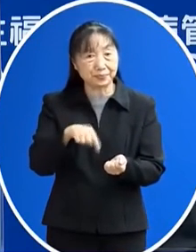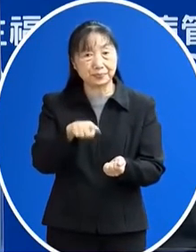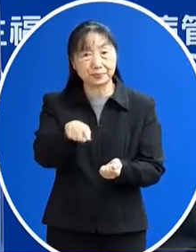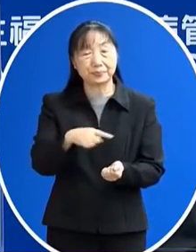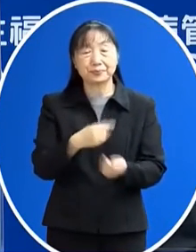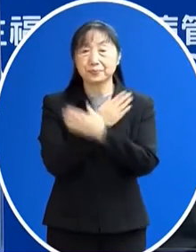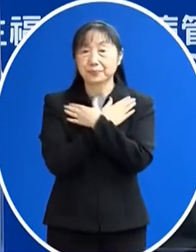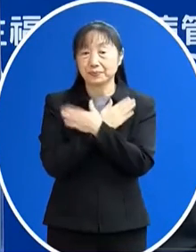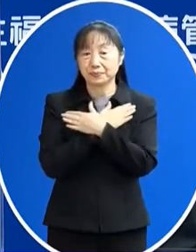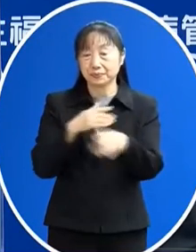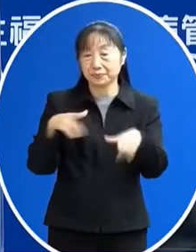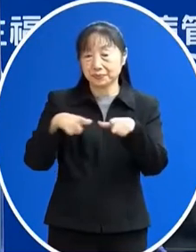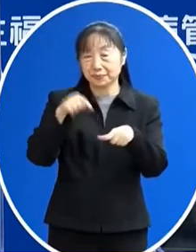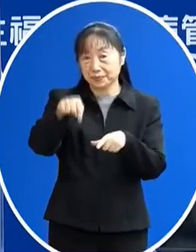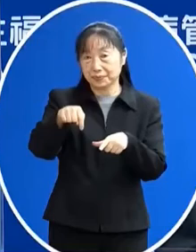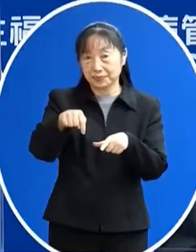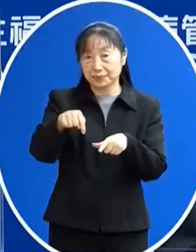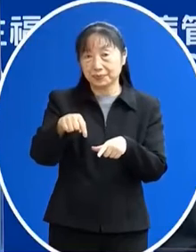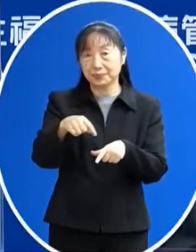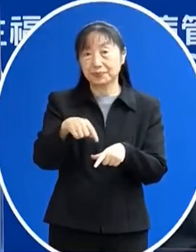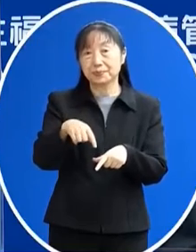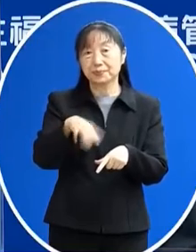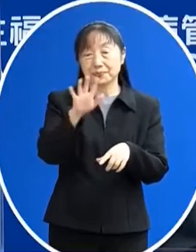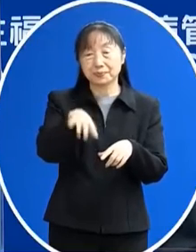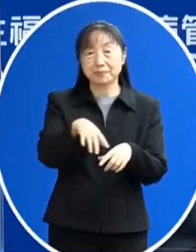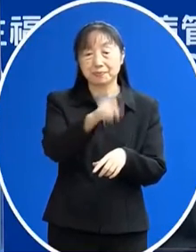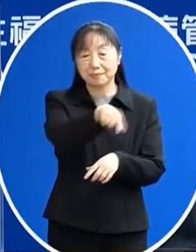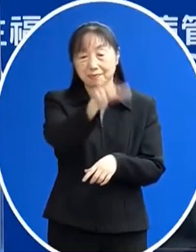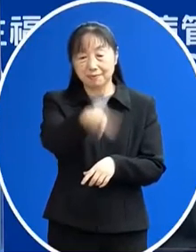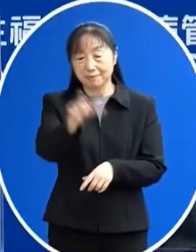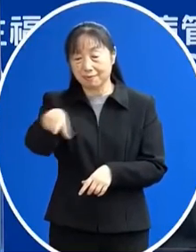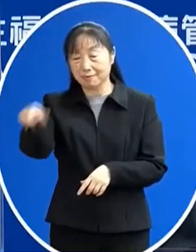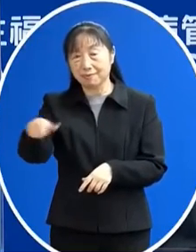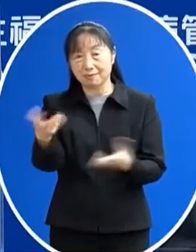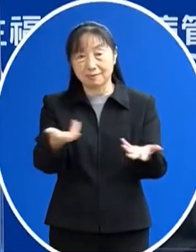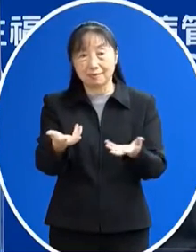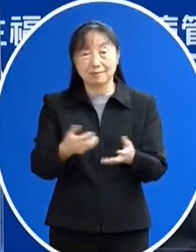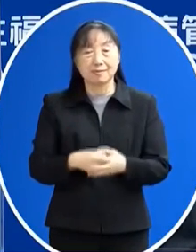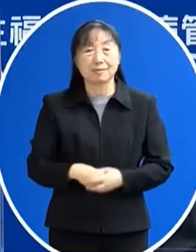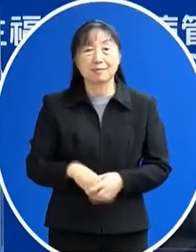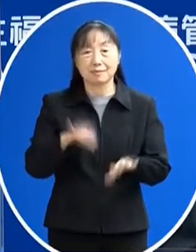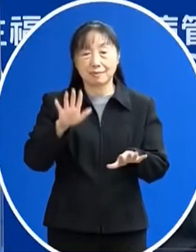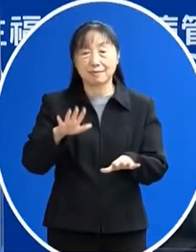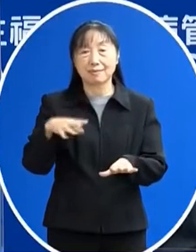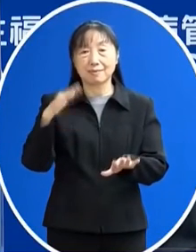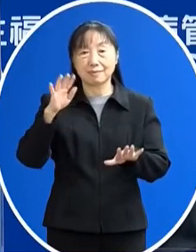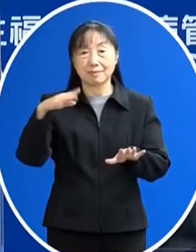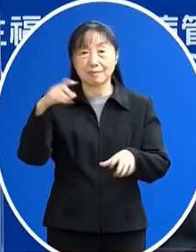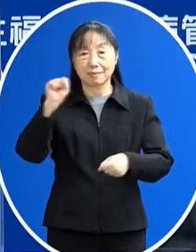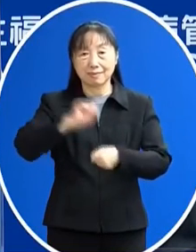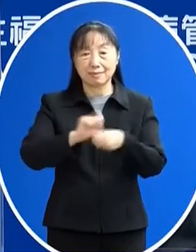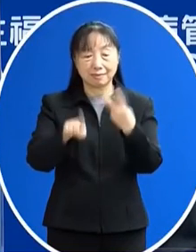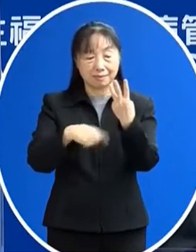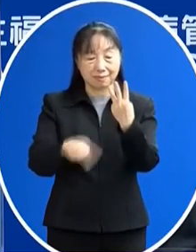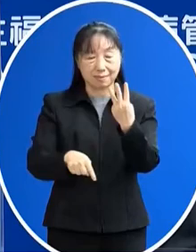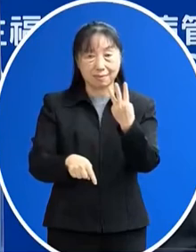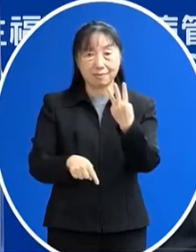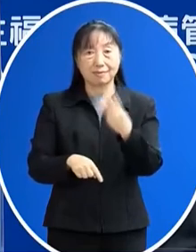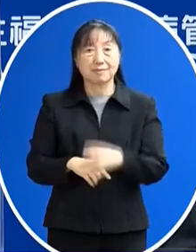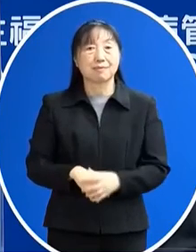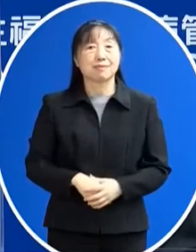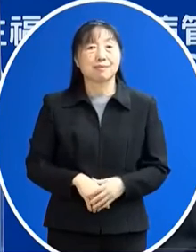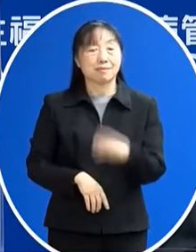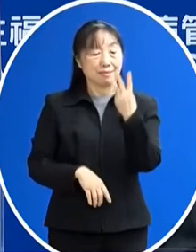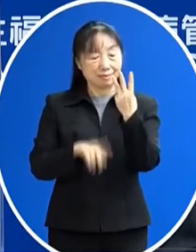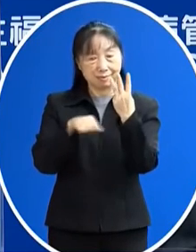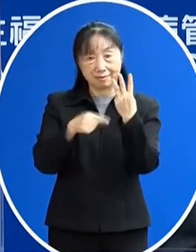加贝尔幼儿园这样串联起来几个案例，然后今天有多了目前有多了3个案例，那